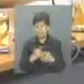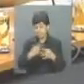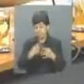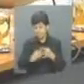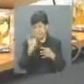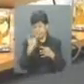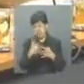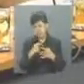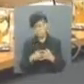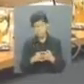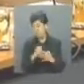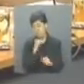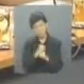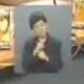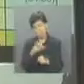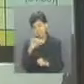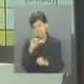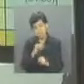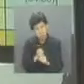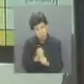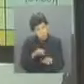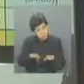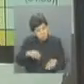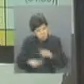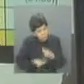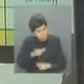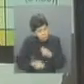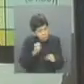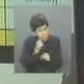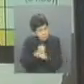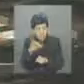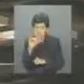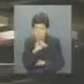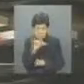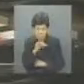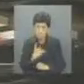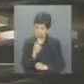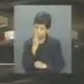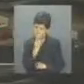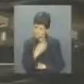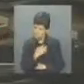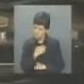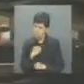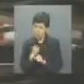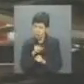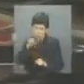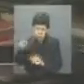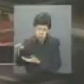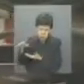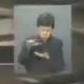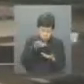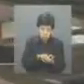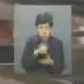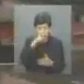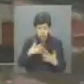ไม่สามารถประมาณการยอดการผลิตและจำหน่ายรถยนต์ทั้งหมดได้นะคะเพราะยังจำเป็นต้องนำเข้าชิ้นส่วนที่โรงงานในไทยไม่ส